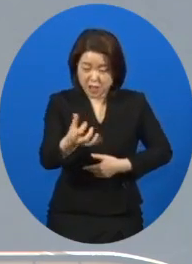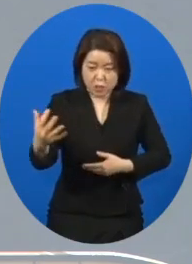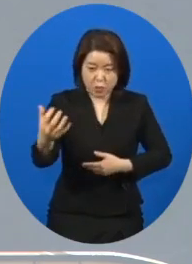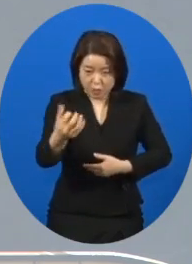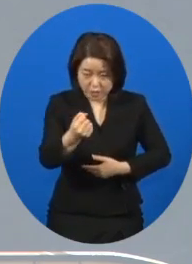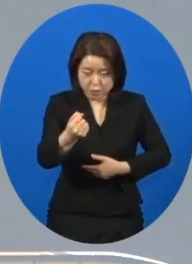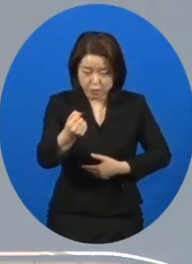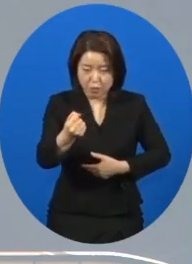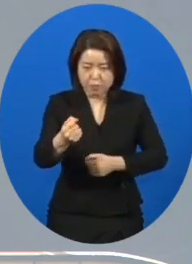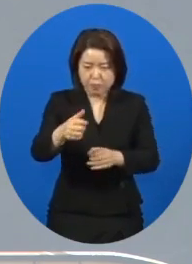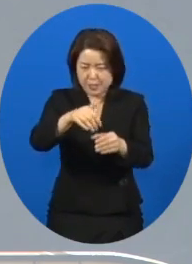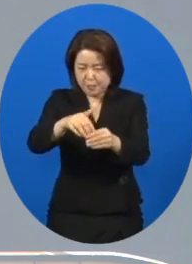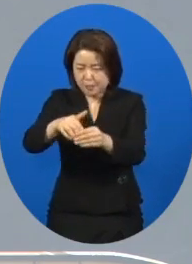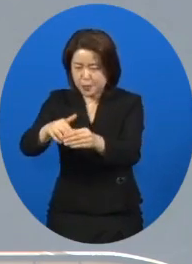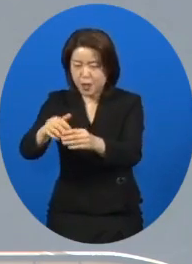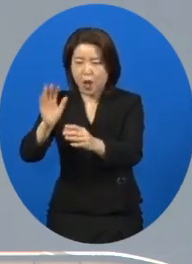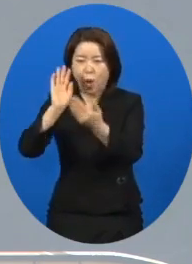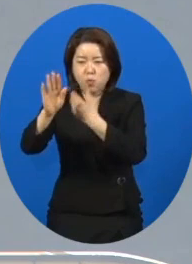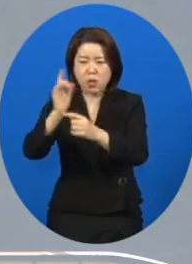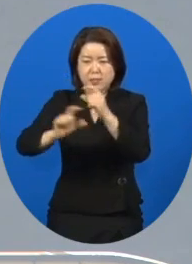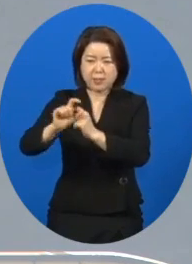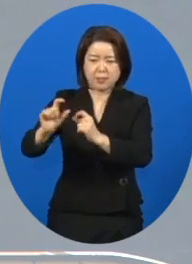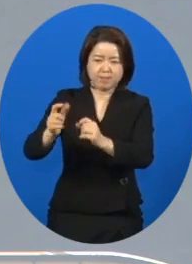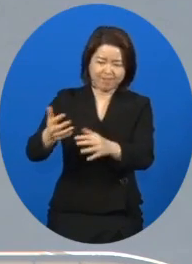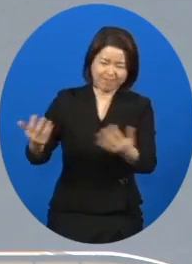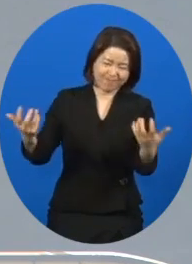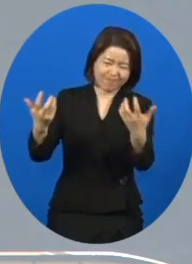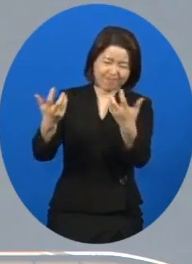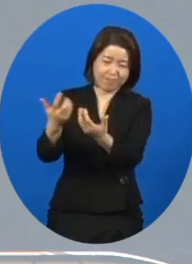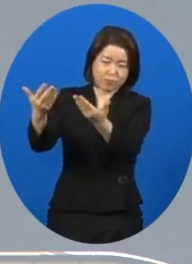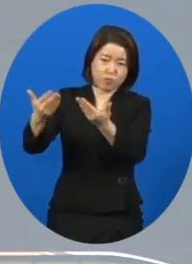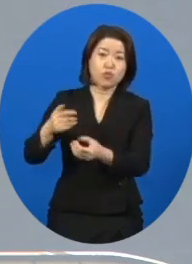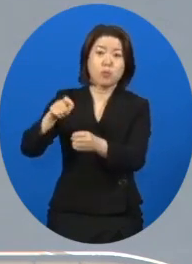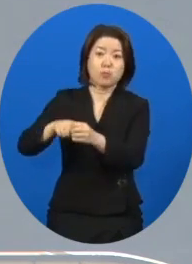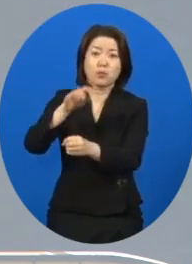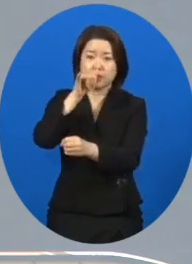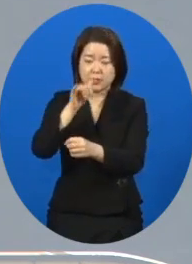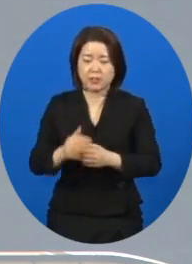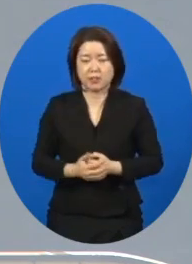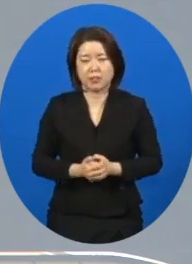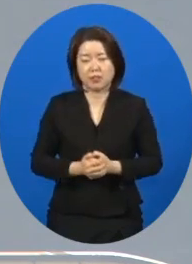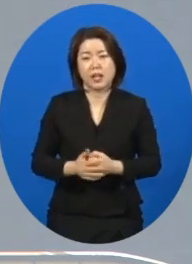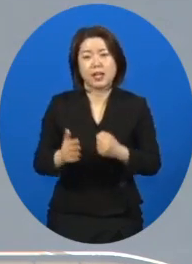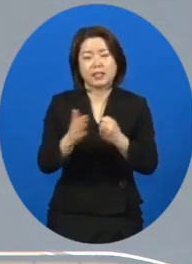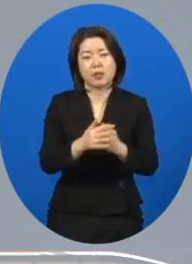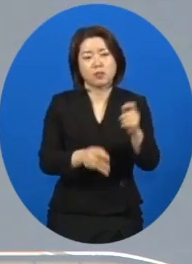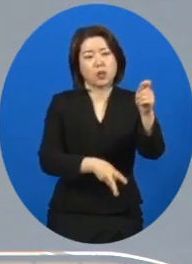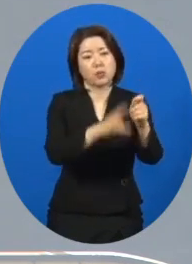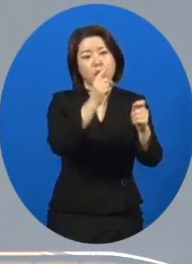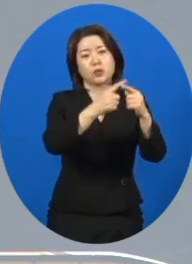하나님이 넘치게 주시려고 하심이라는 거예요. 그래서 고린도 교회 교인들에게 사도